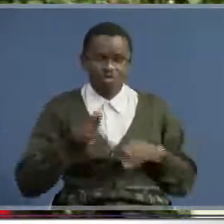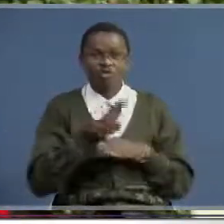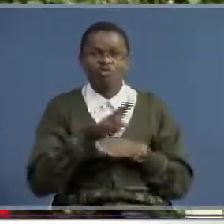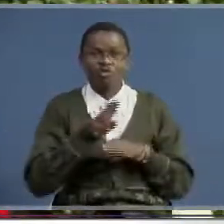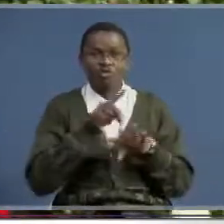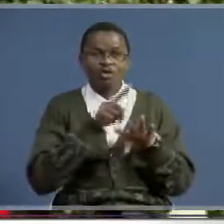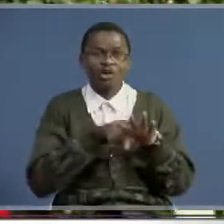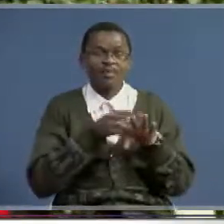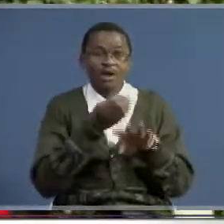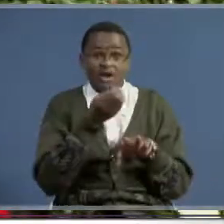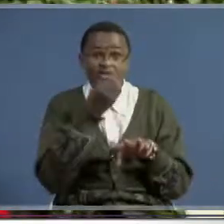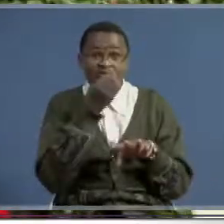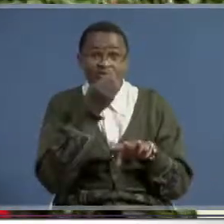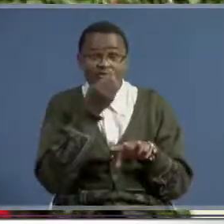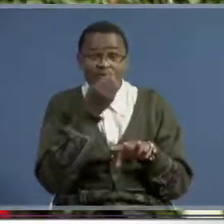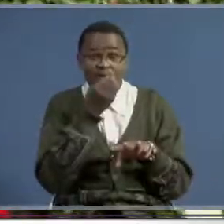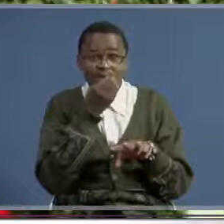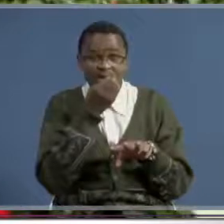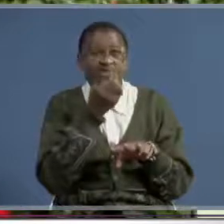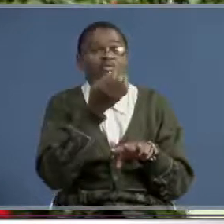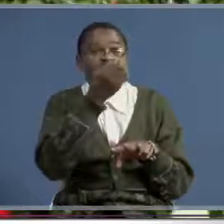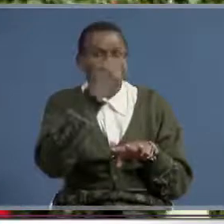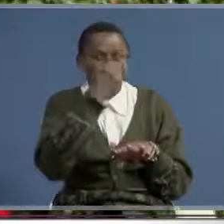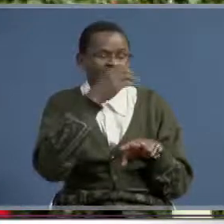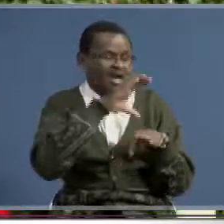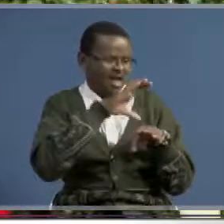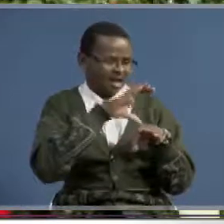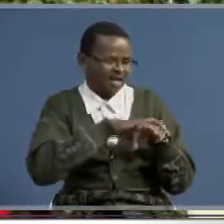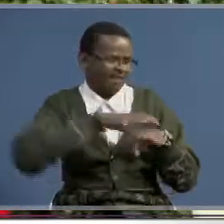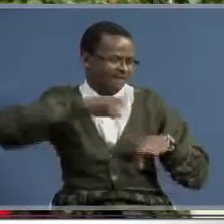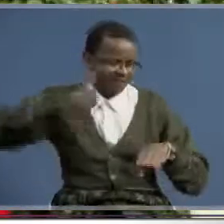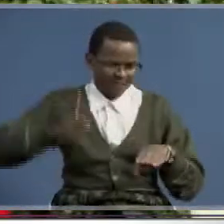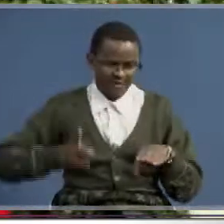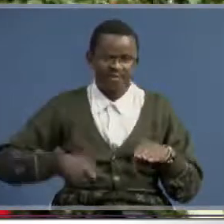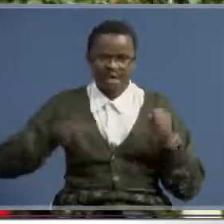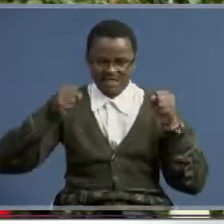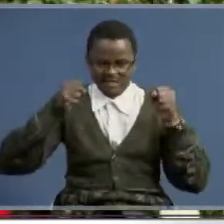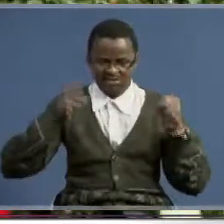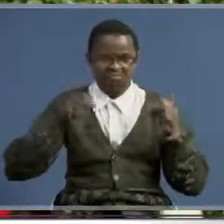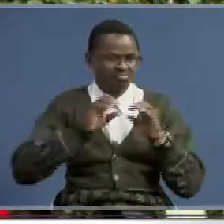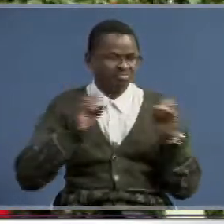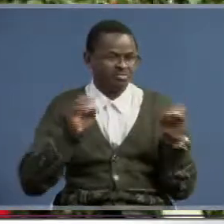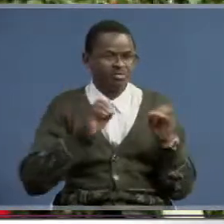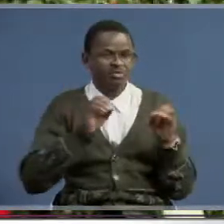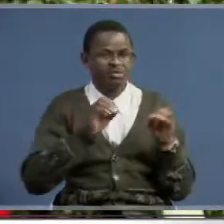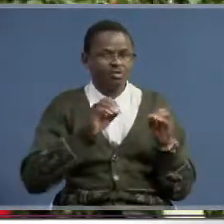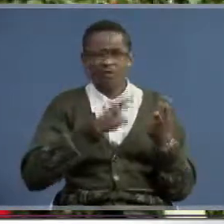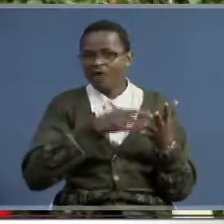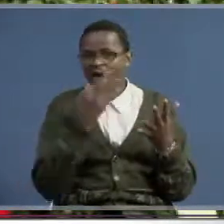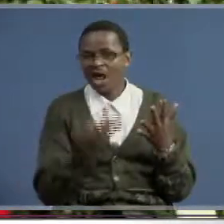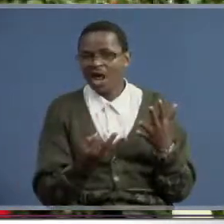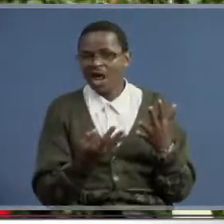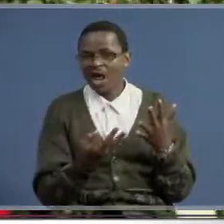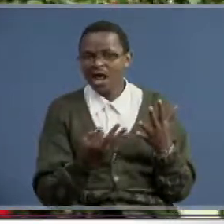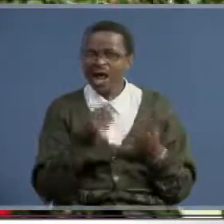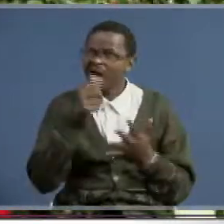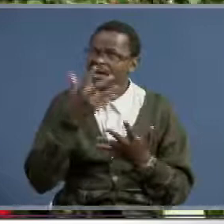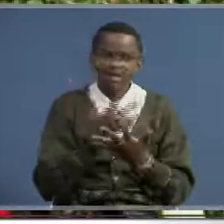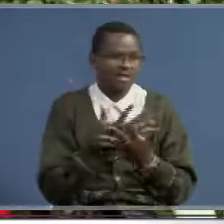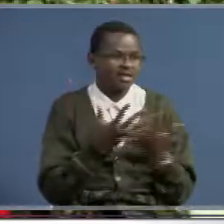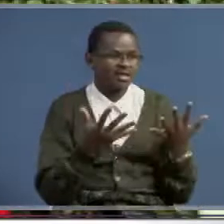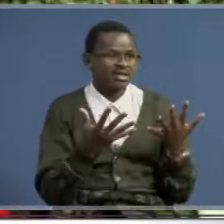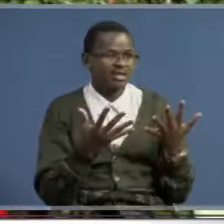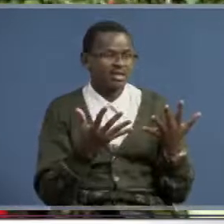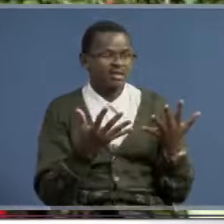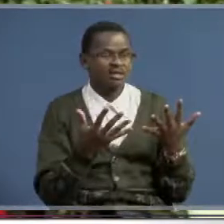hata anapokula chakula, inasikia nguvu kwa tumbo yake. Na tumbo iwezi anguka. Jambo ngine, nikalja